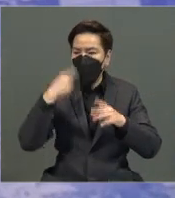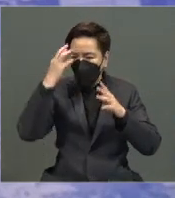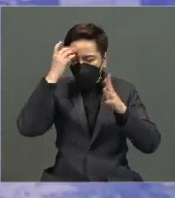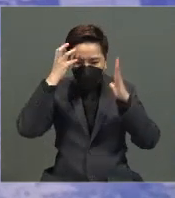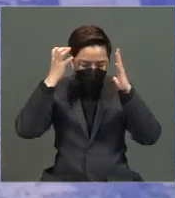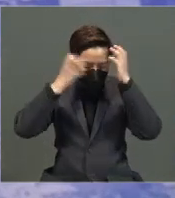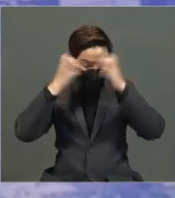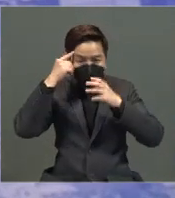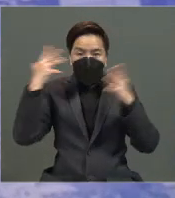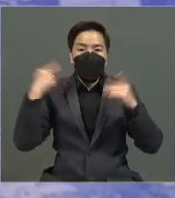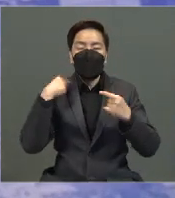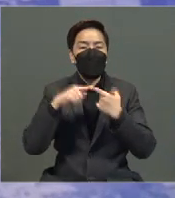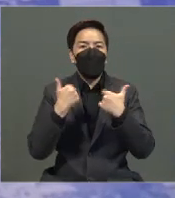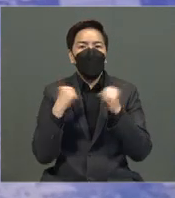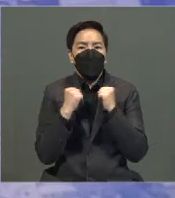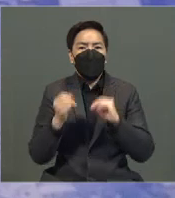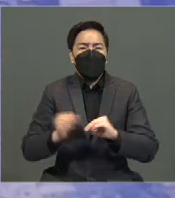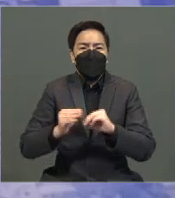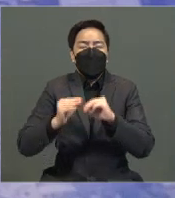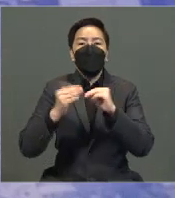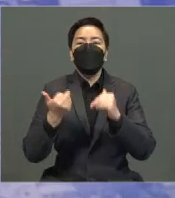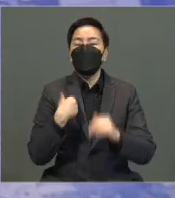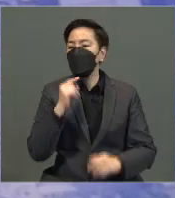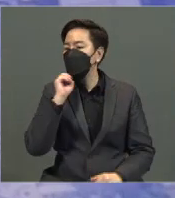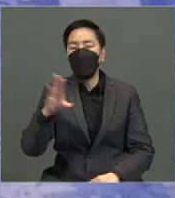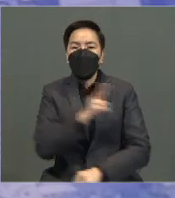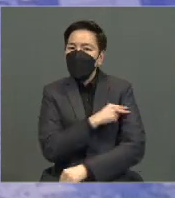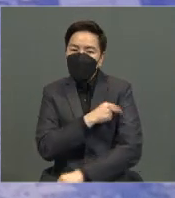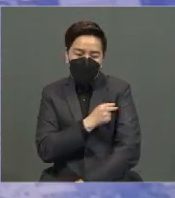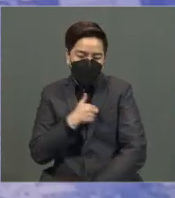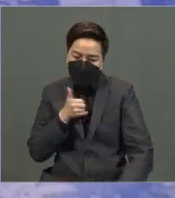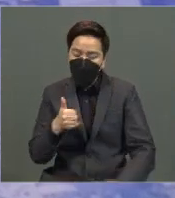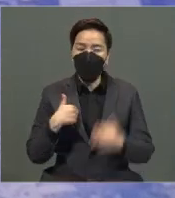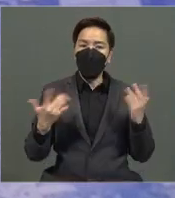มีความกังวลว่าอาจจะเป็นมากนะครับก็สามารถติดต่อได้เลยครับโดยไม่ควรที่จะรอครับผม